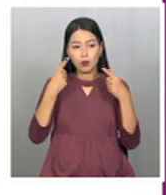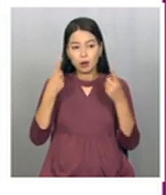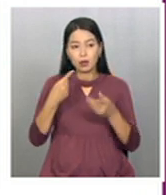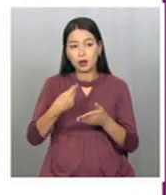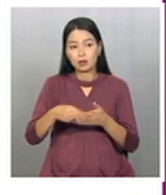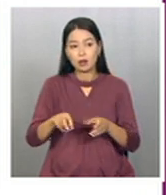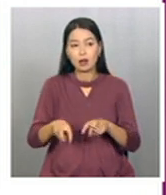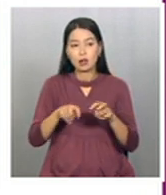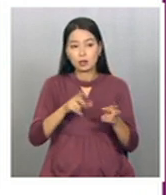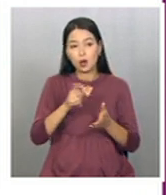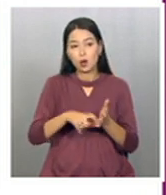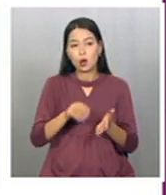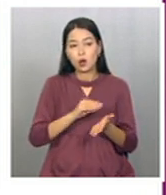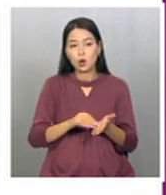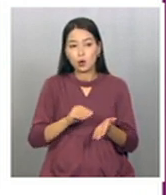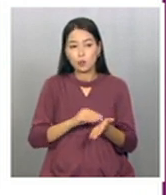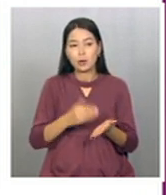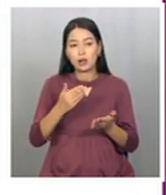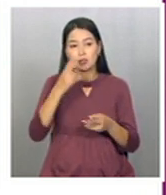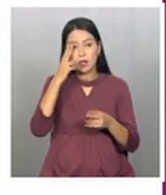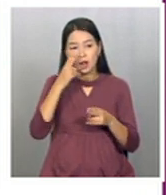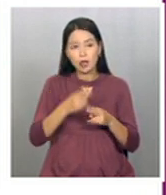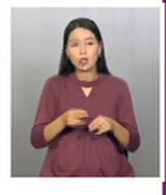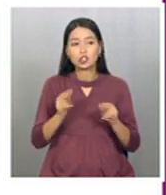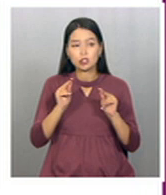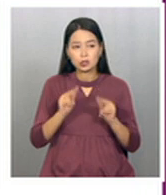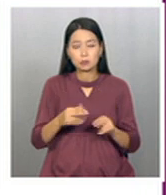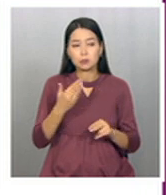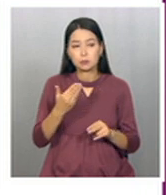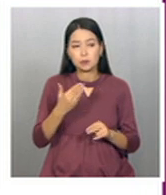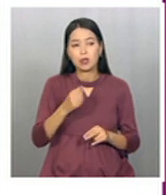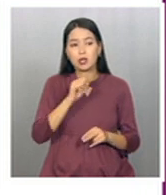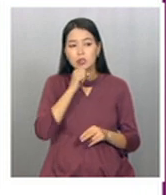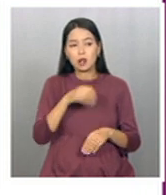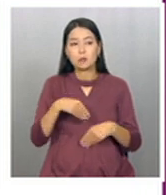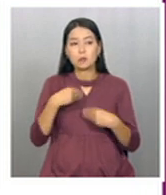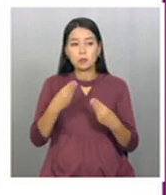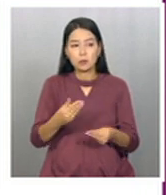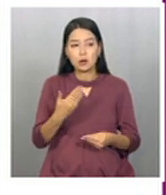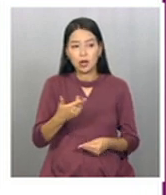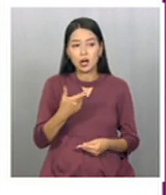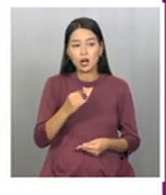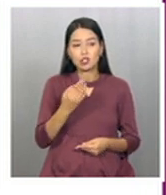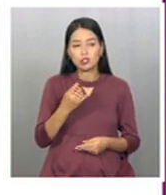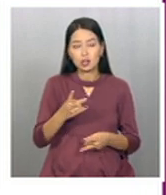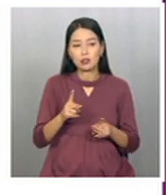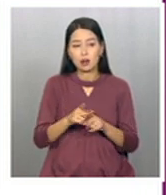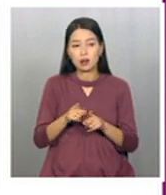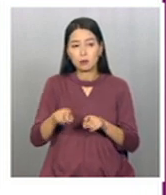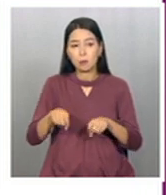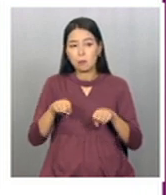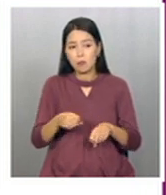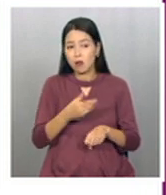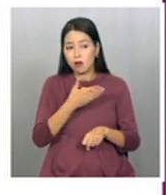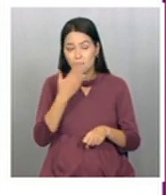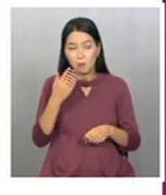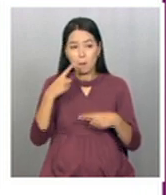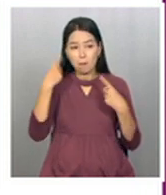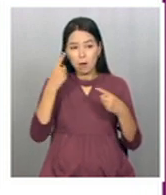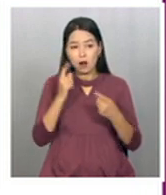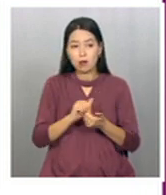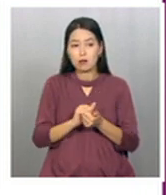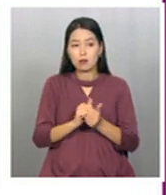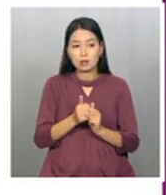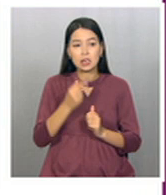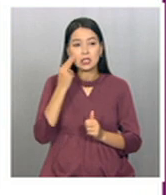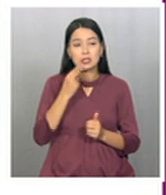«Әй аға, шыныменен шалға беріп, Ғайшаның теңін таппай малға беріп», Қытай жазушысы Ба Цзинің әулет